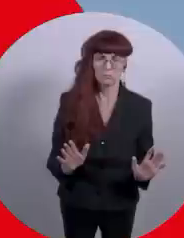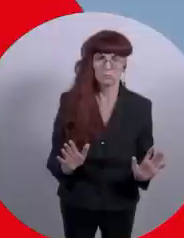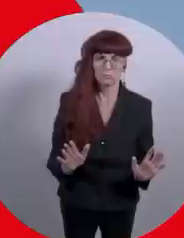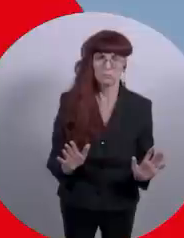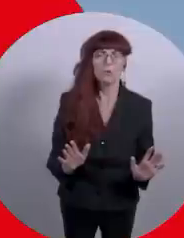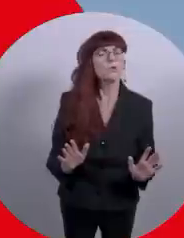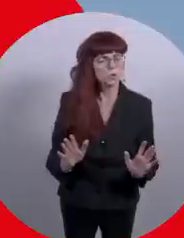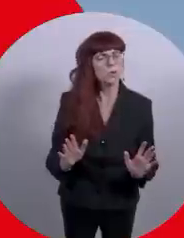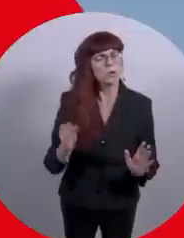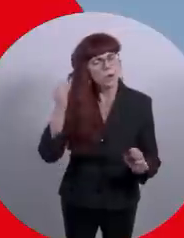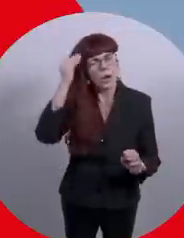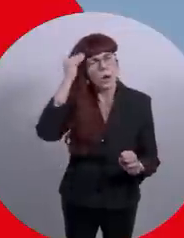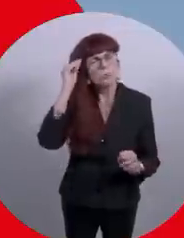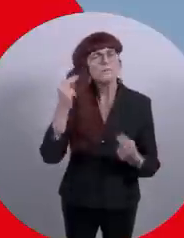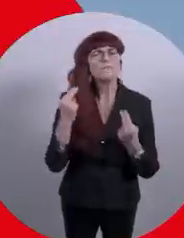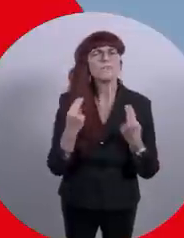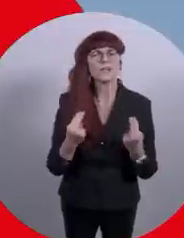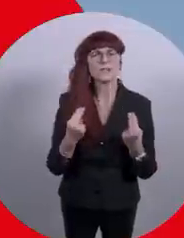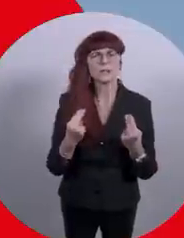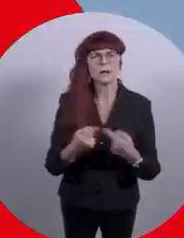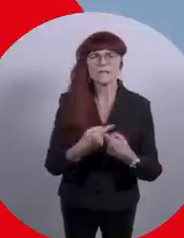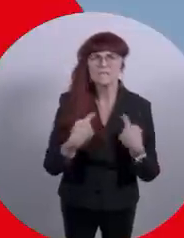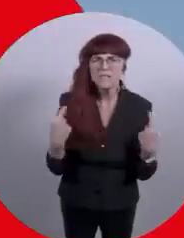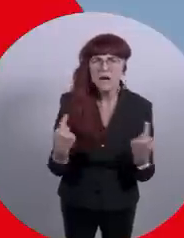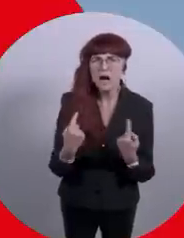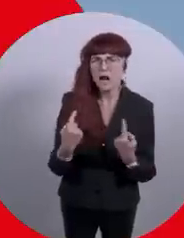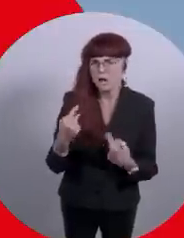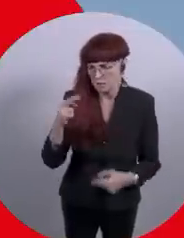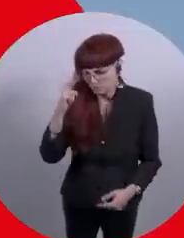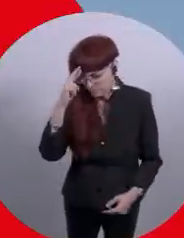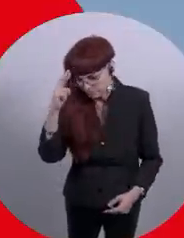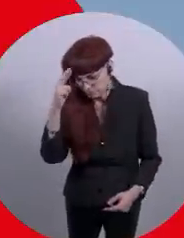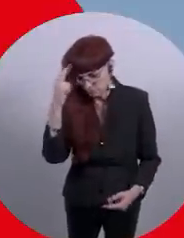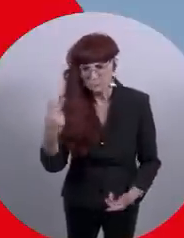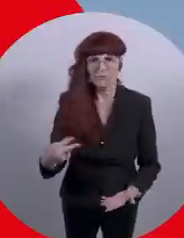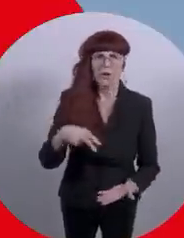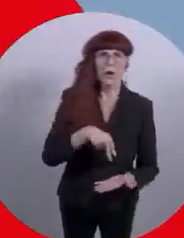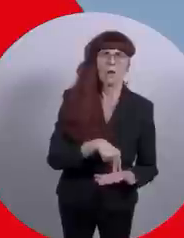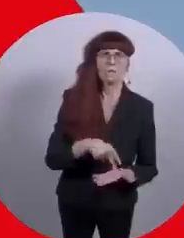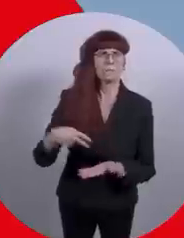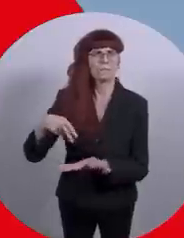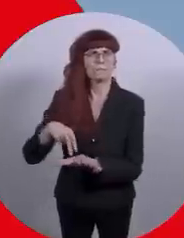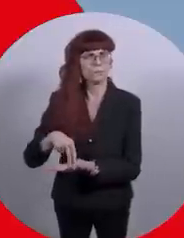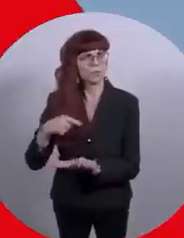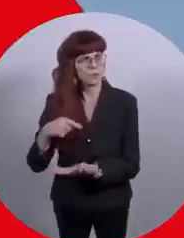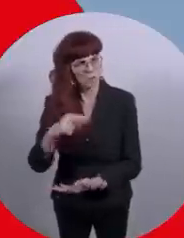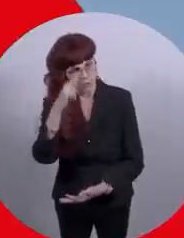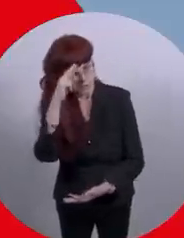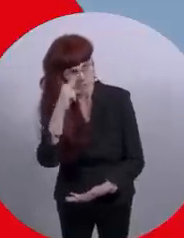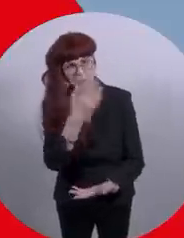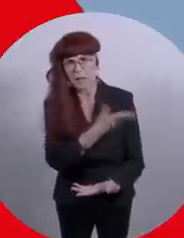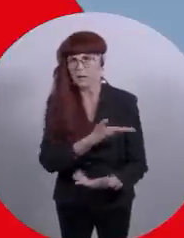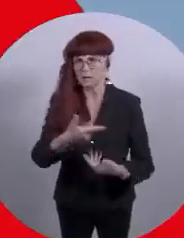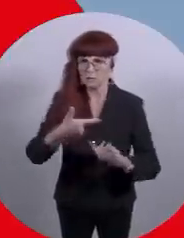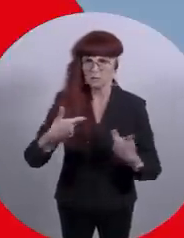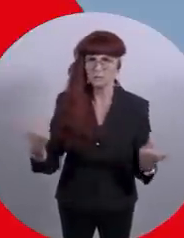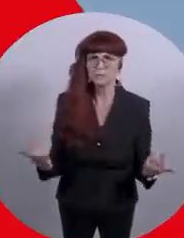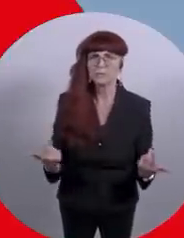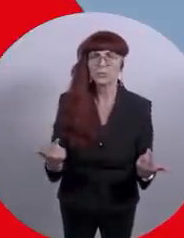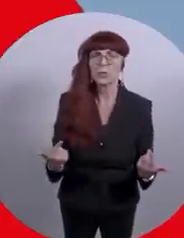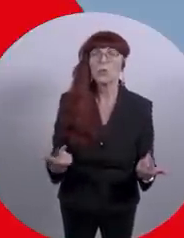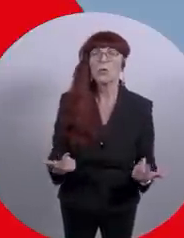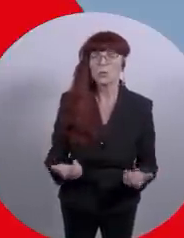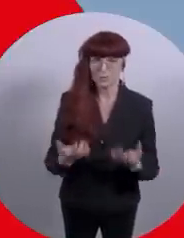ich glaube es ist wichtig dass wir uns auch alle achten wenn wir auftreten und es ist wichtig dass wir das Ergebnis